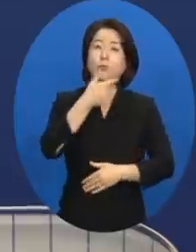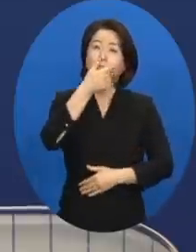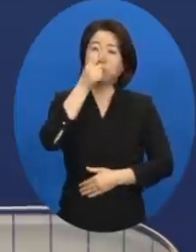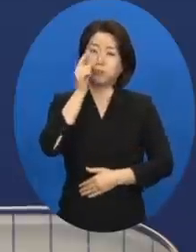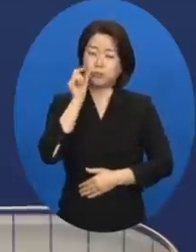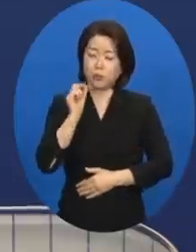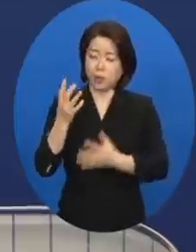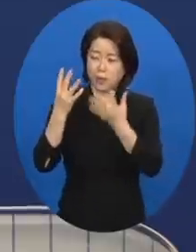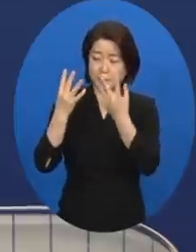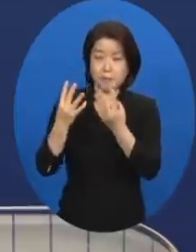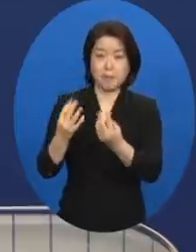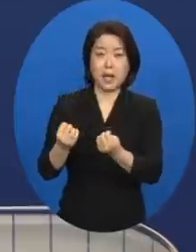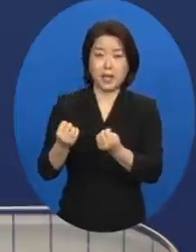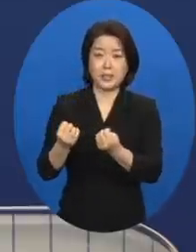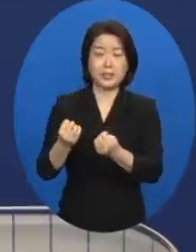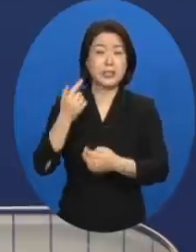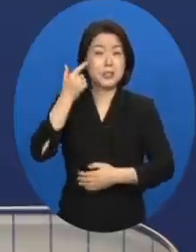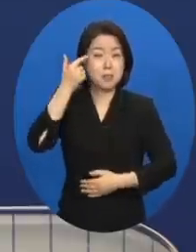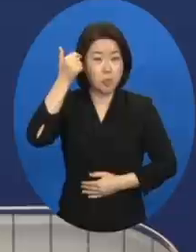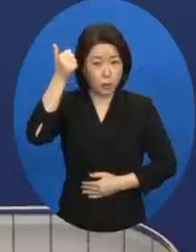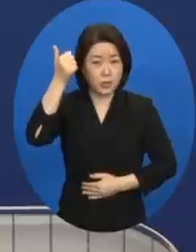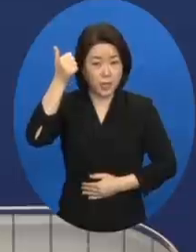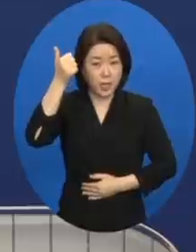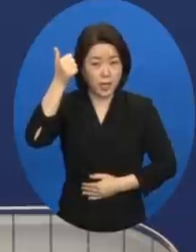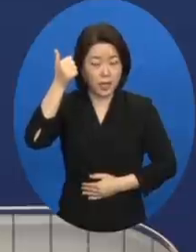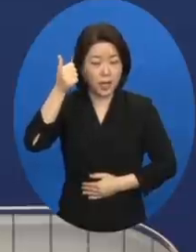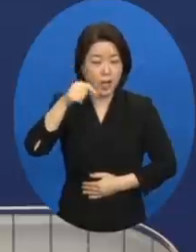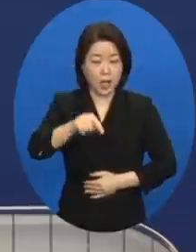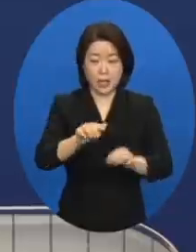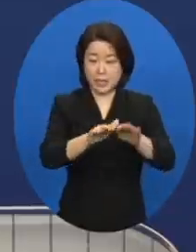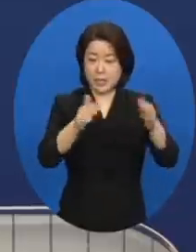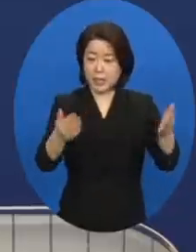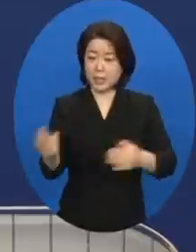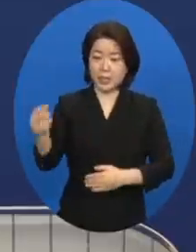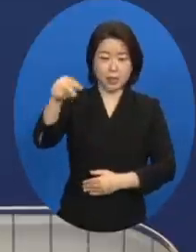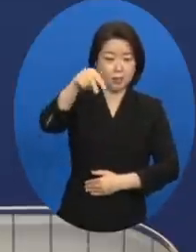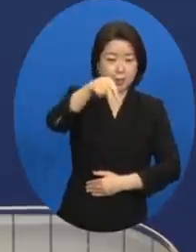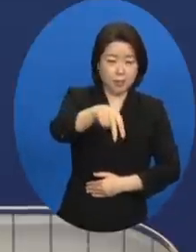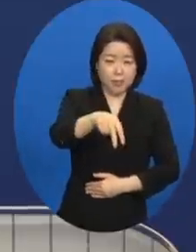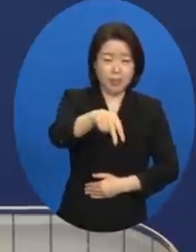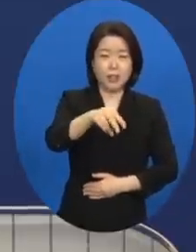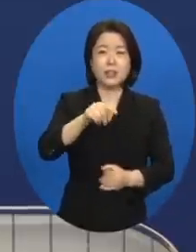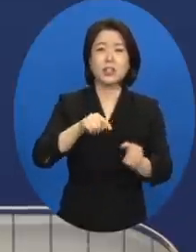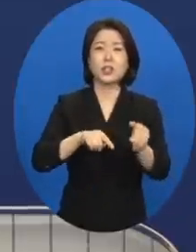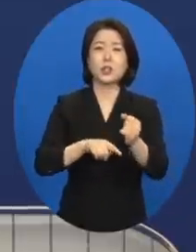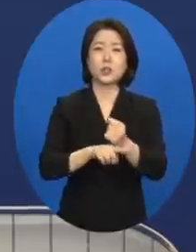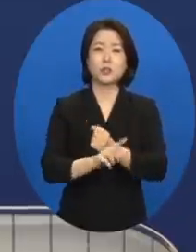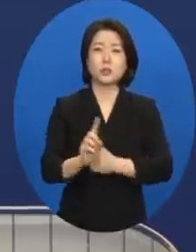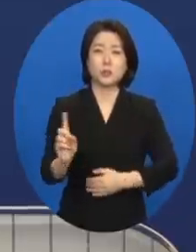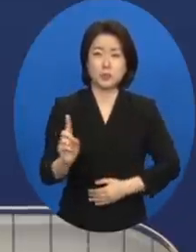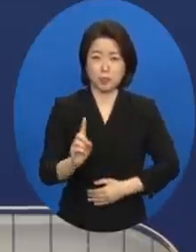부족함이 많은 목사를 여기에 세우신 것은